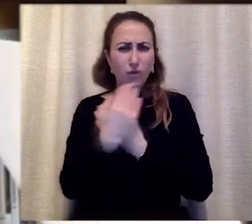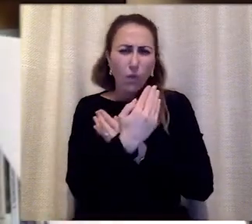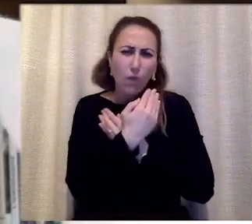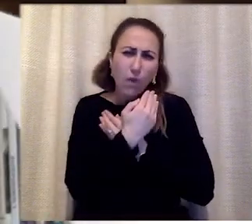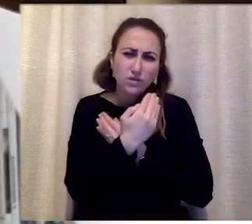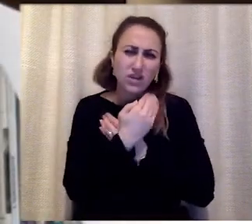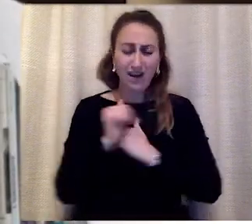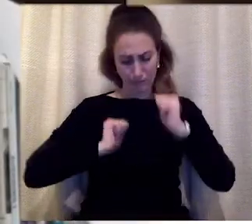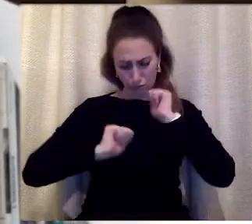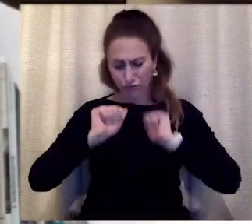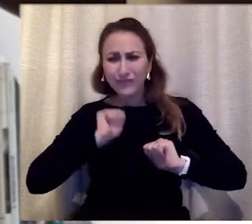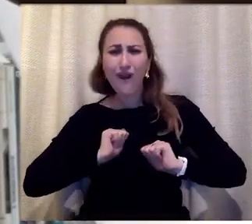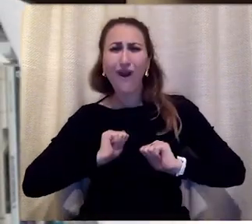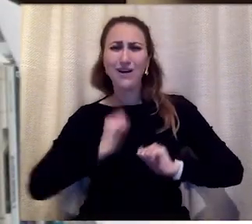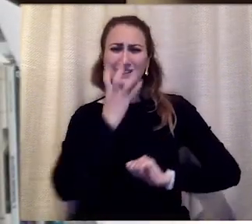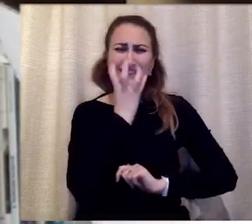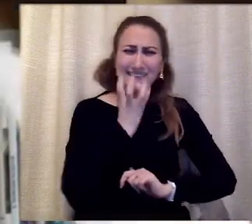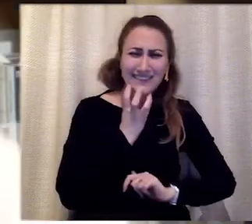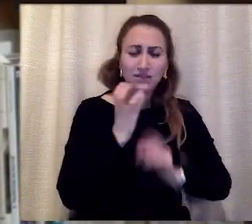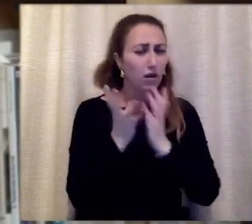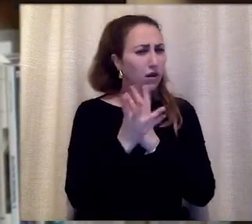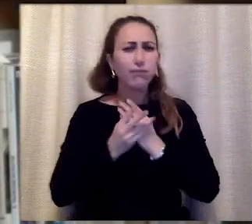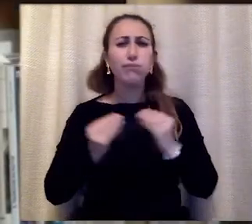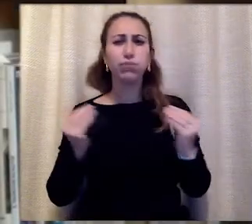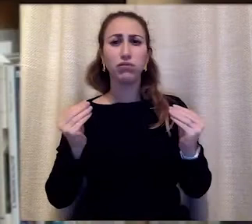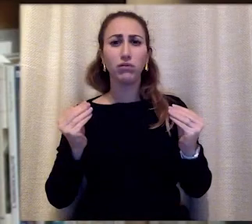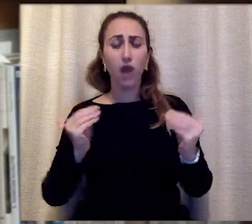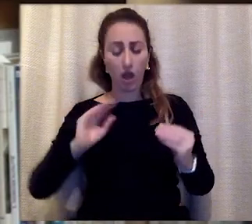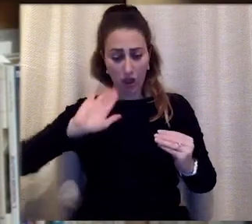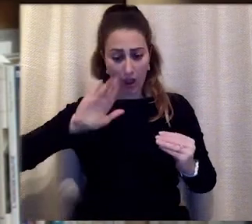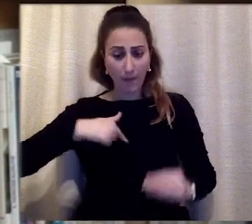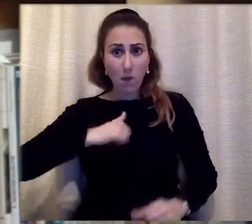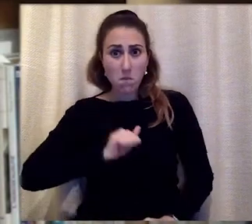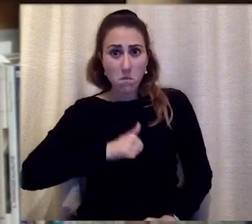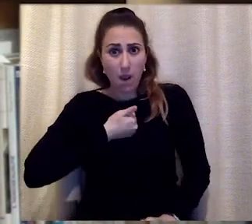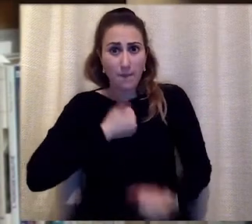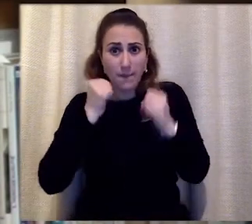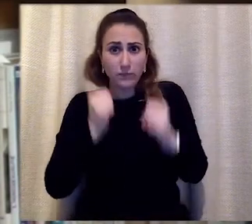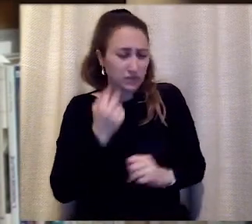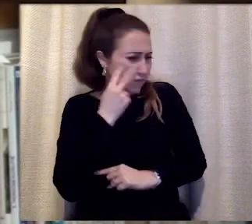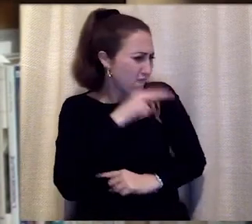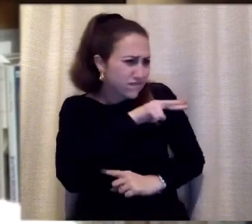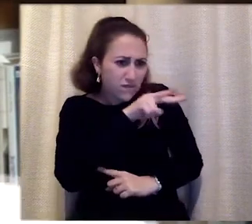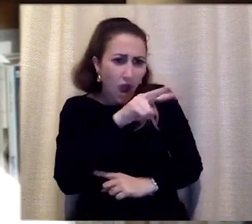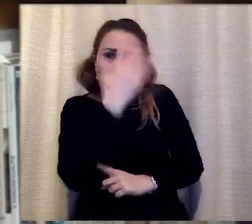nous pourrons consoler ceux qui se trouvent dans quelque affliction.